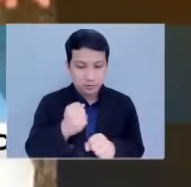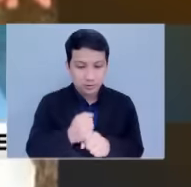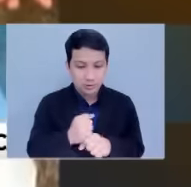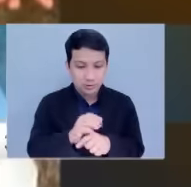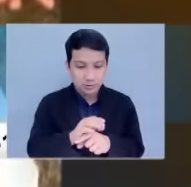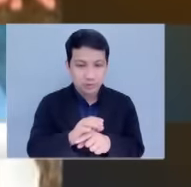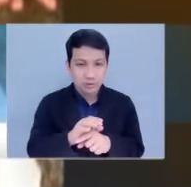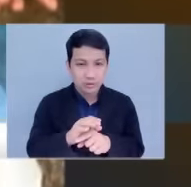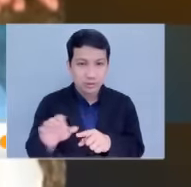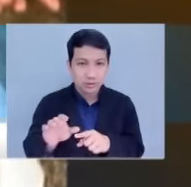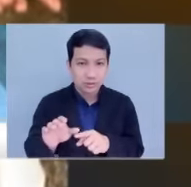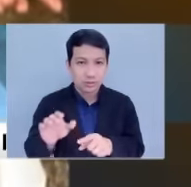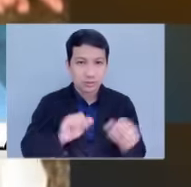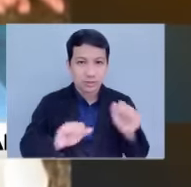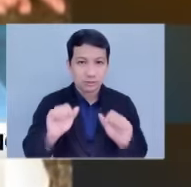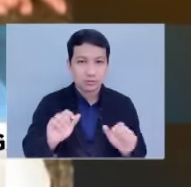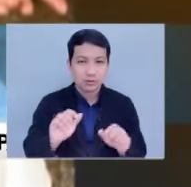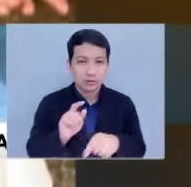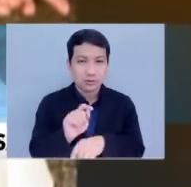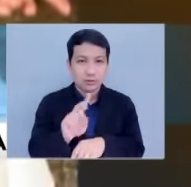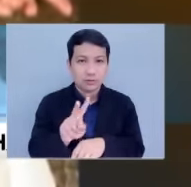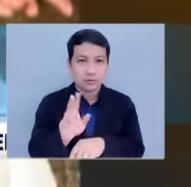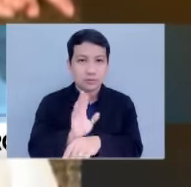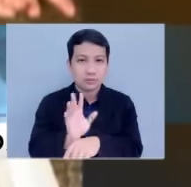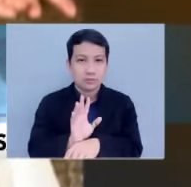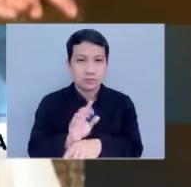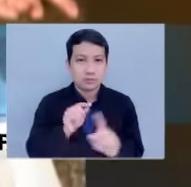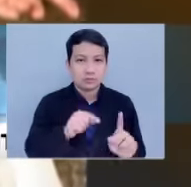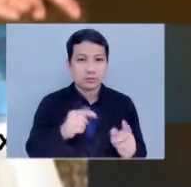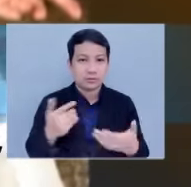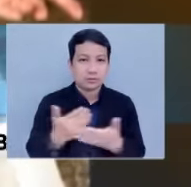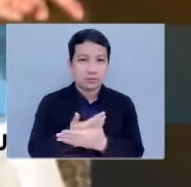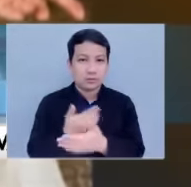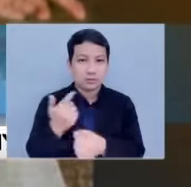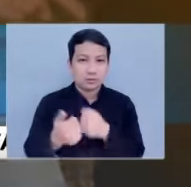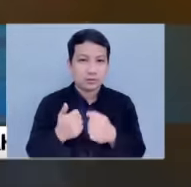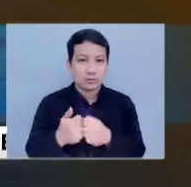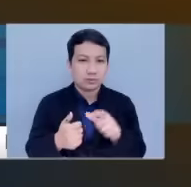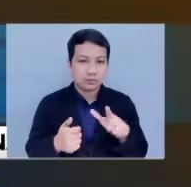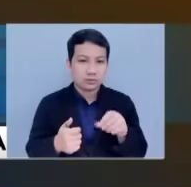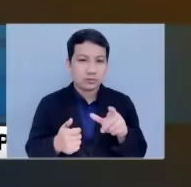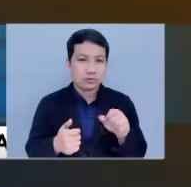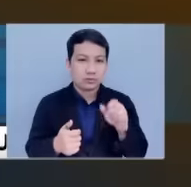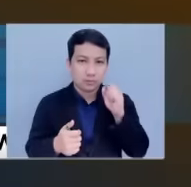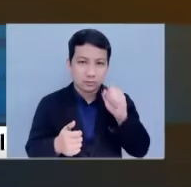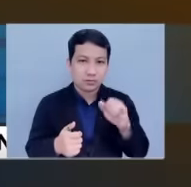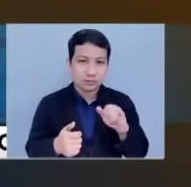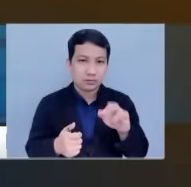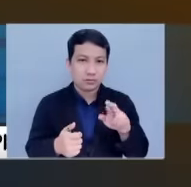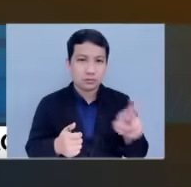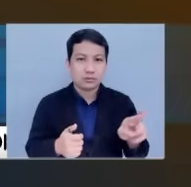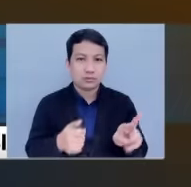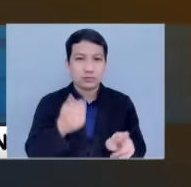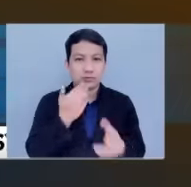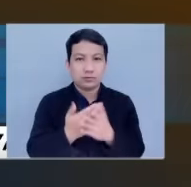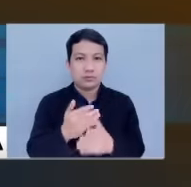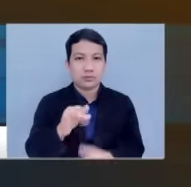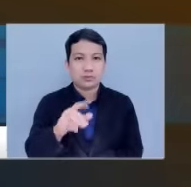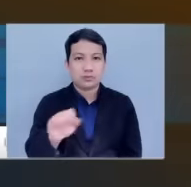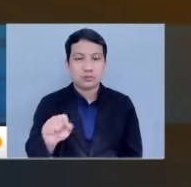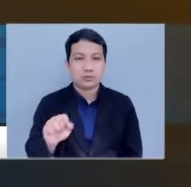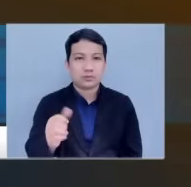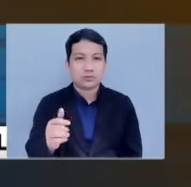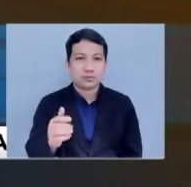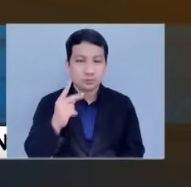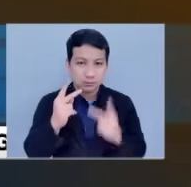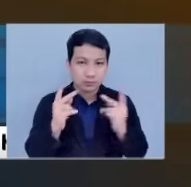telebisyon at pelikula nakilala siya ng bagong henerasyon bilang si lolo sir sa hit seryeng to could to be true bumida